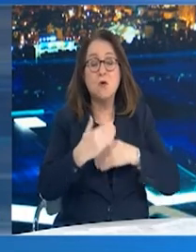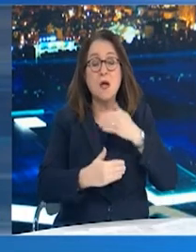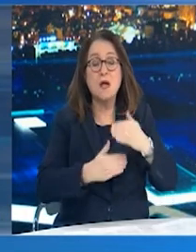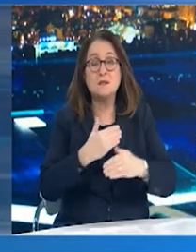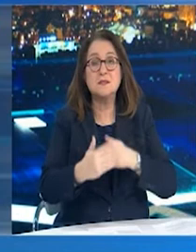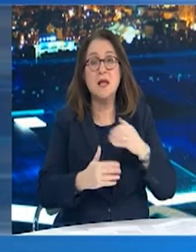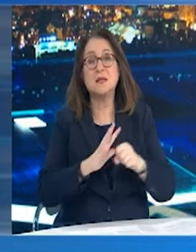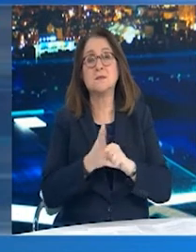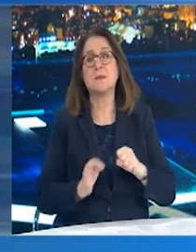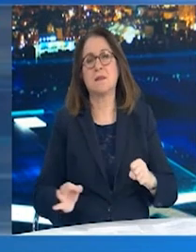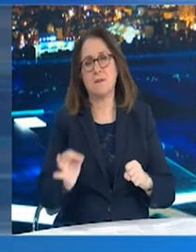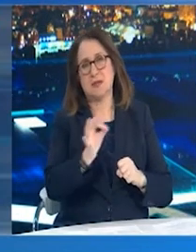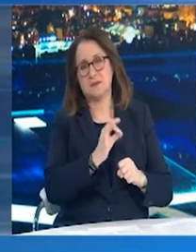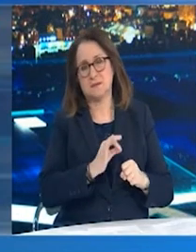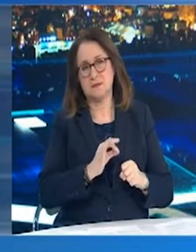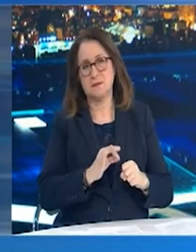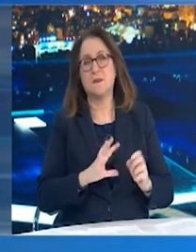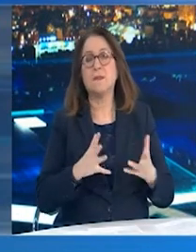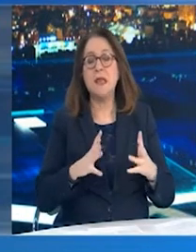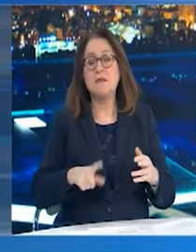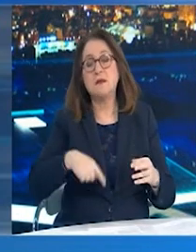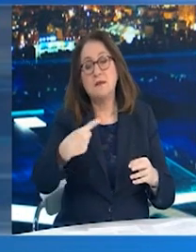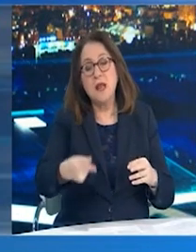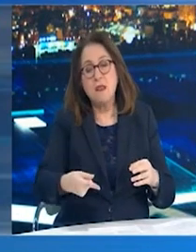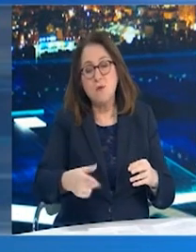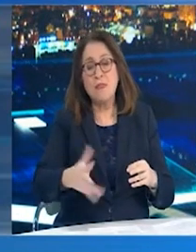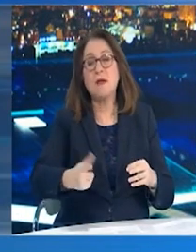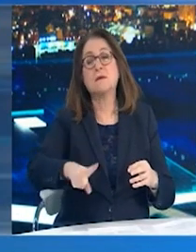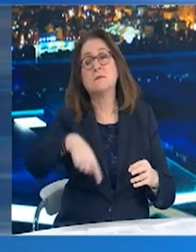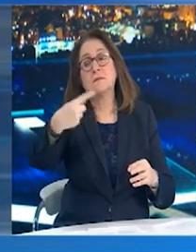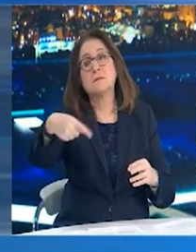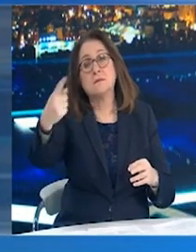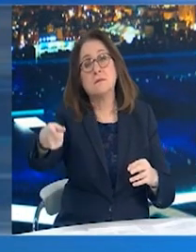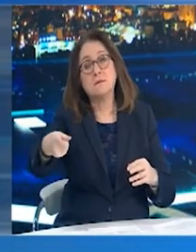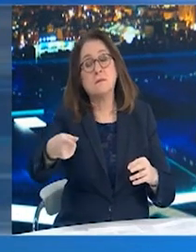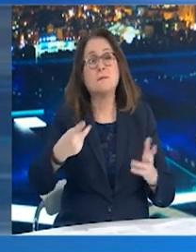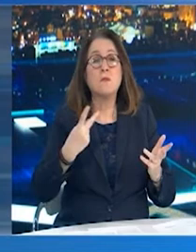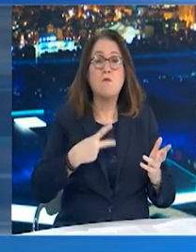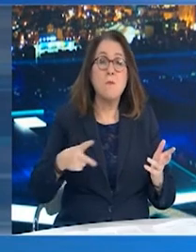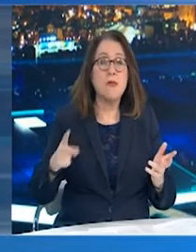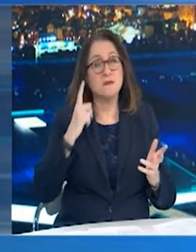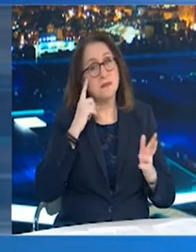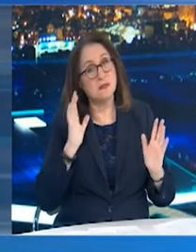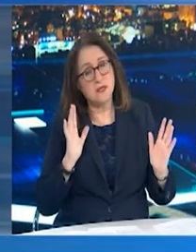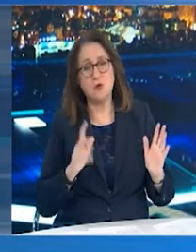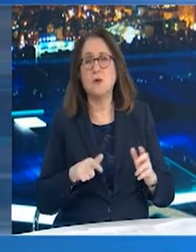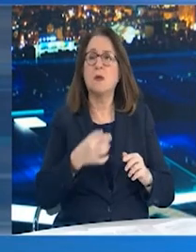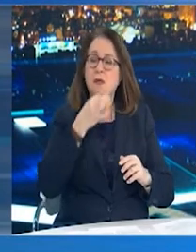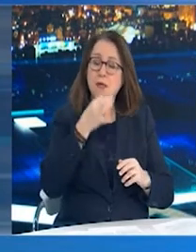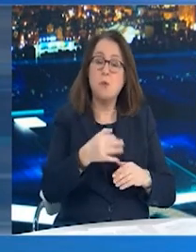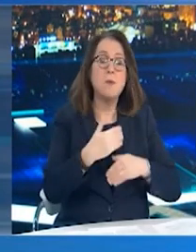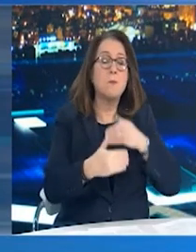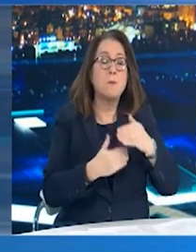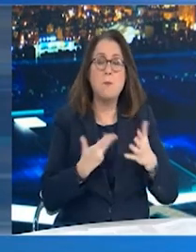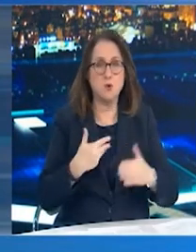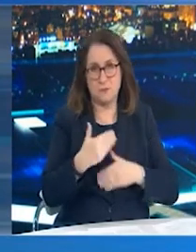που θα είμαστε θέσεις να ανακοινώσουμε είτε την επόμενη είτε μεθεπόμενη εβδομάδα. Στόχος μας να μπορέσει η εθνική μας οικονομία και το